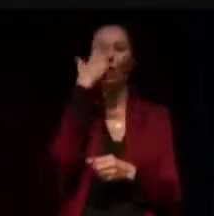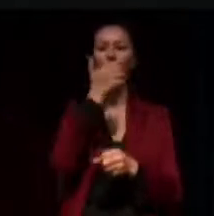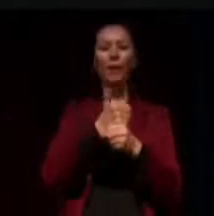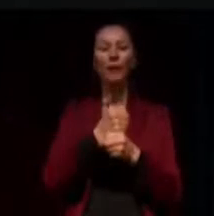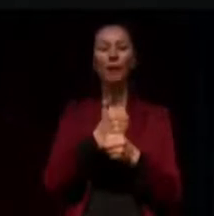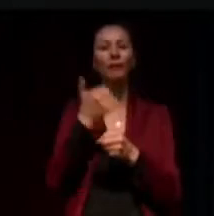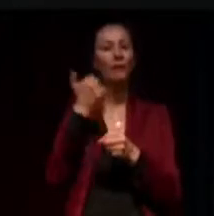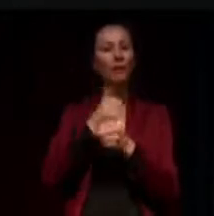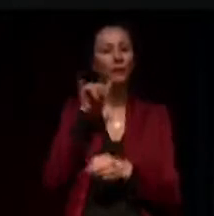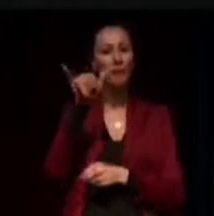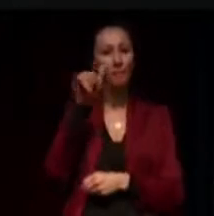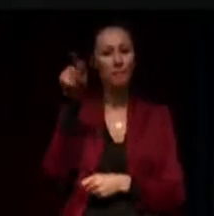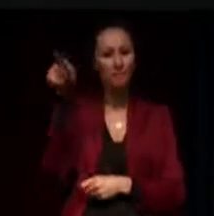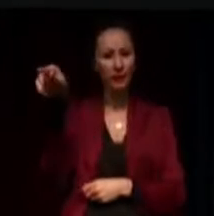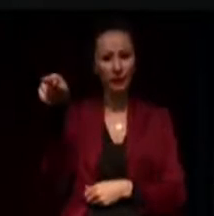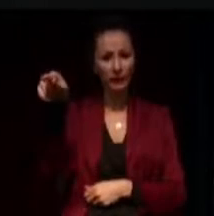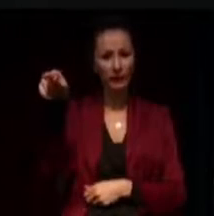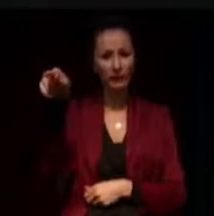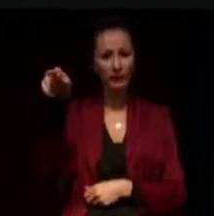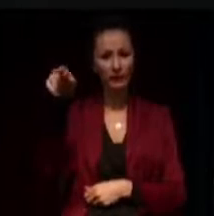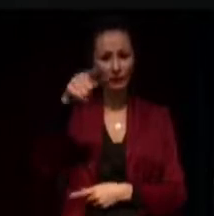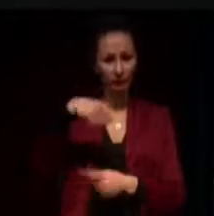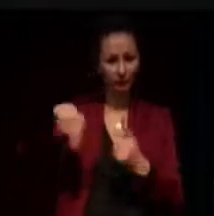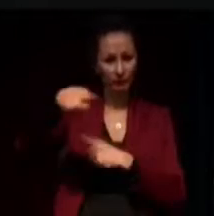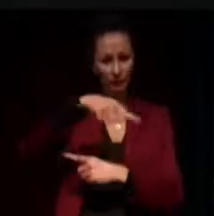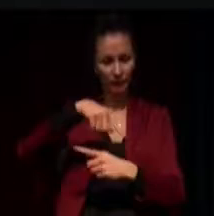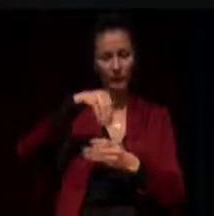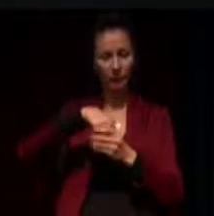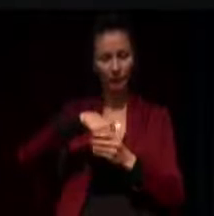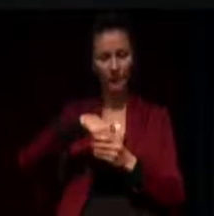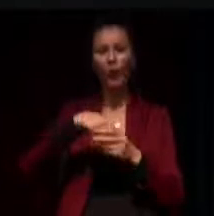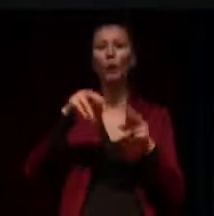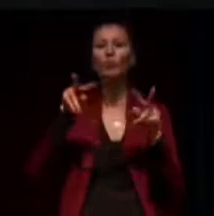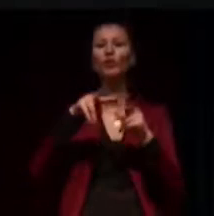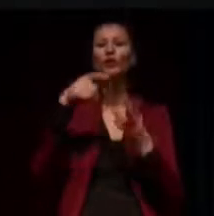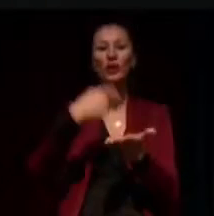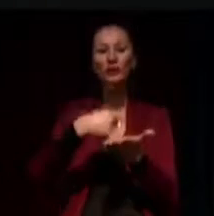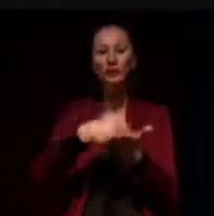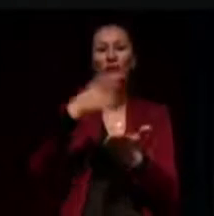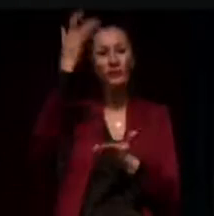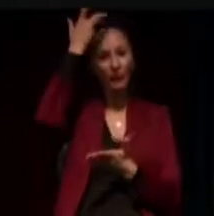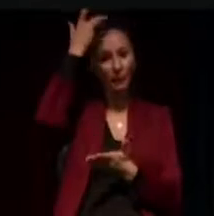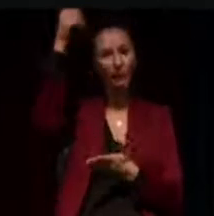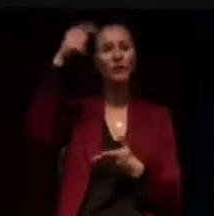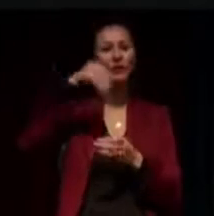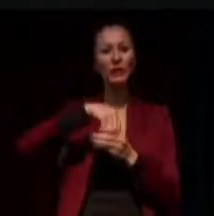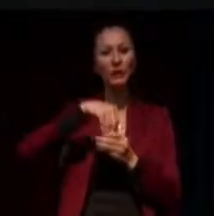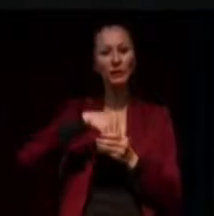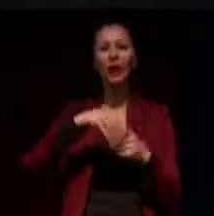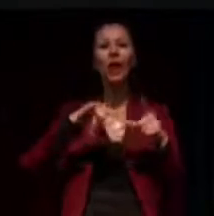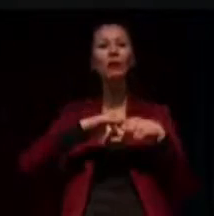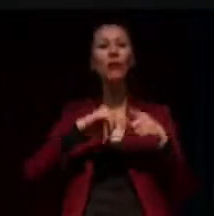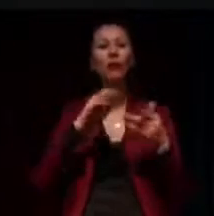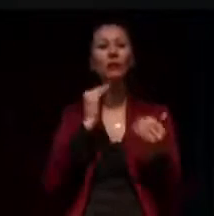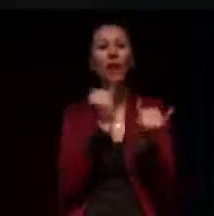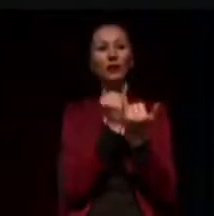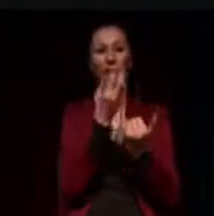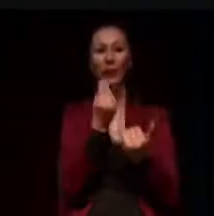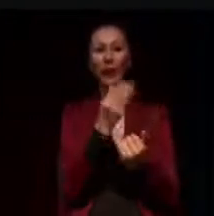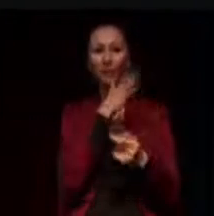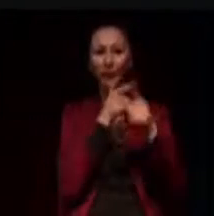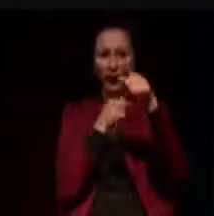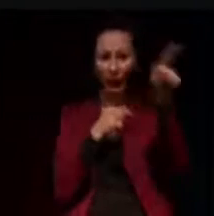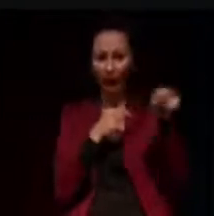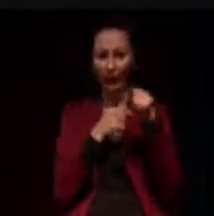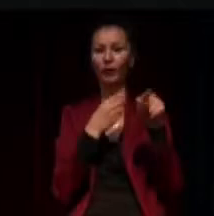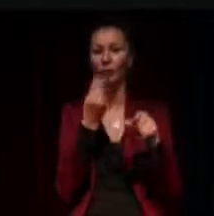Karabağlar Gazimir üzerinde. Mürselpaşa Caddesi gıda çarşısı bağlantısı. Hakan kardeşim burada, o iyi bilir. O